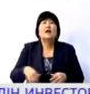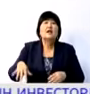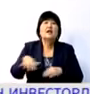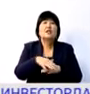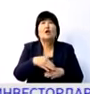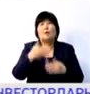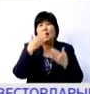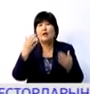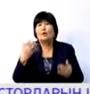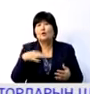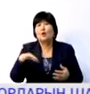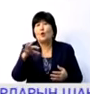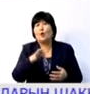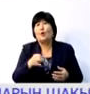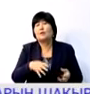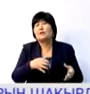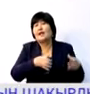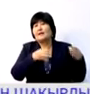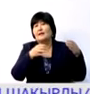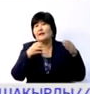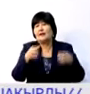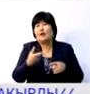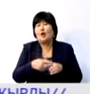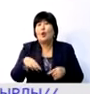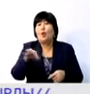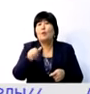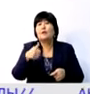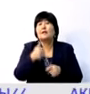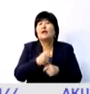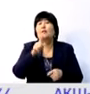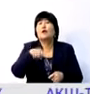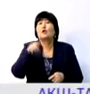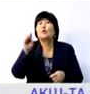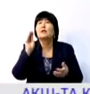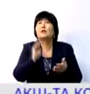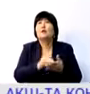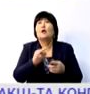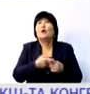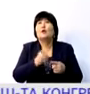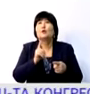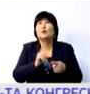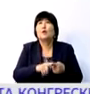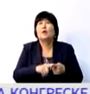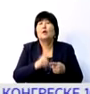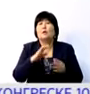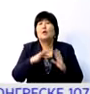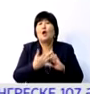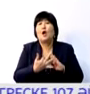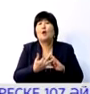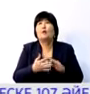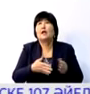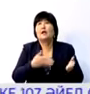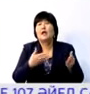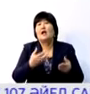мынау Қызылорда облысынан арнайы келген делегацияның осылай облыс әкімінің номинация белгілеп, соған бір ауданның әкімі жері отырған өте